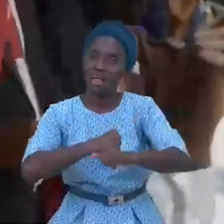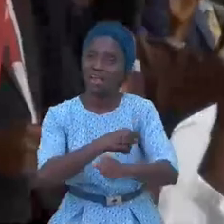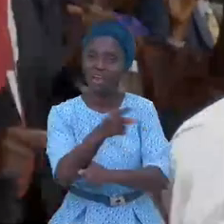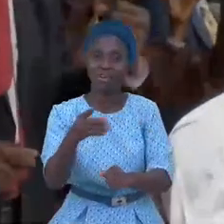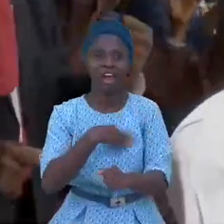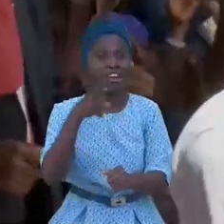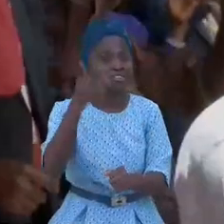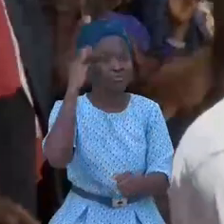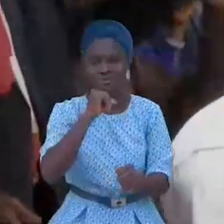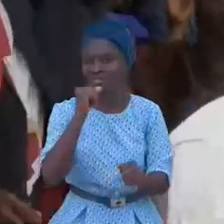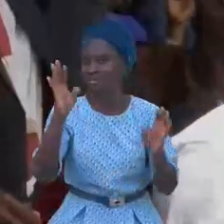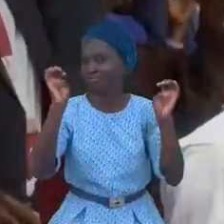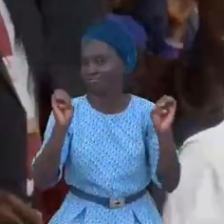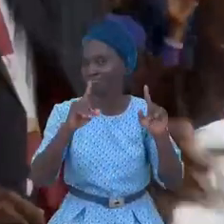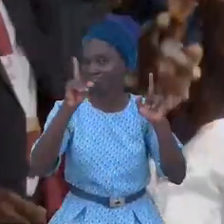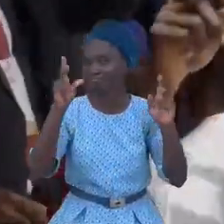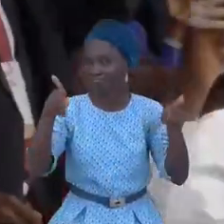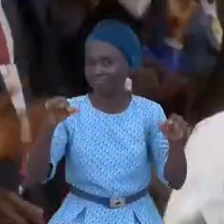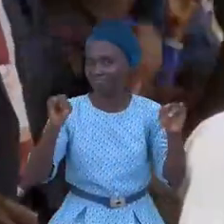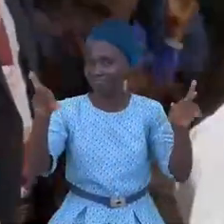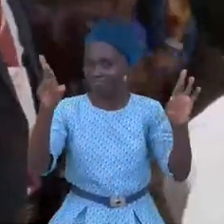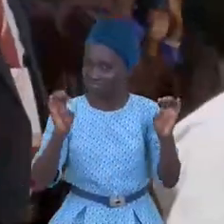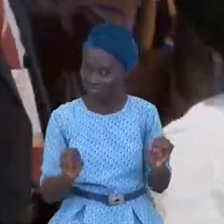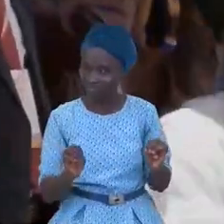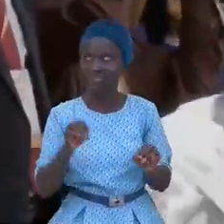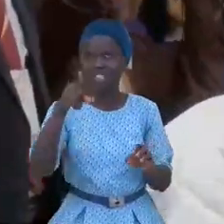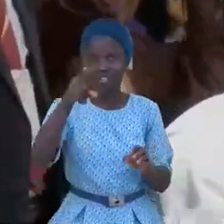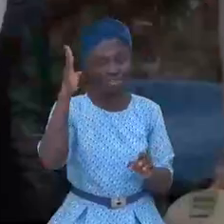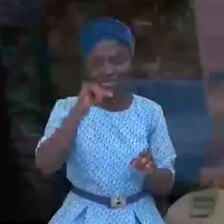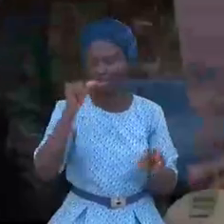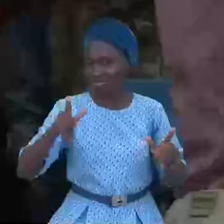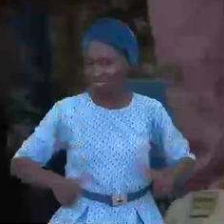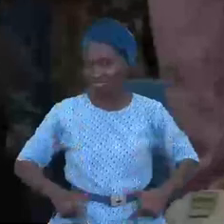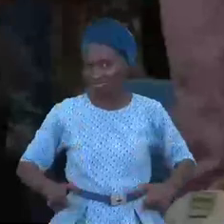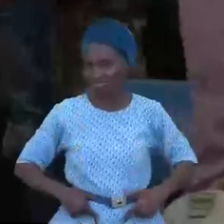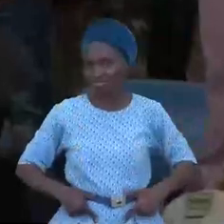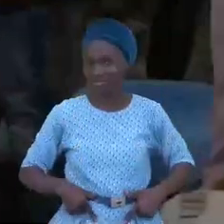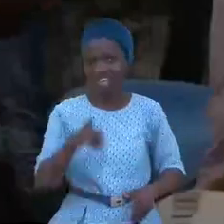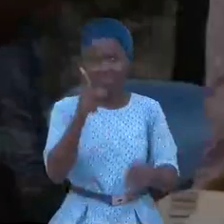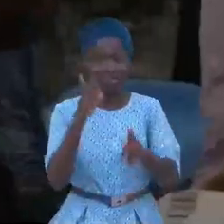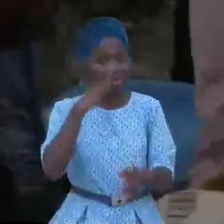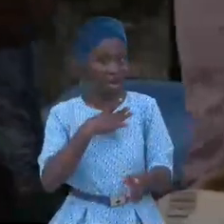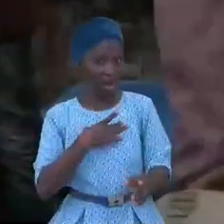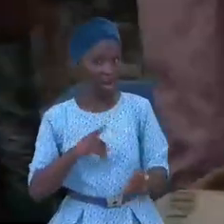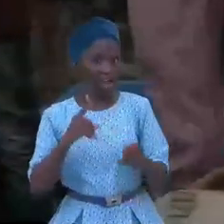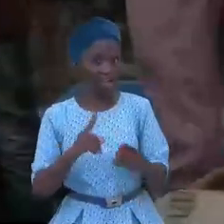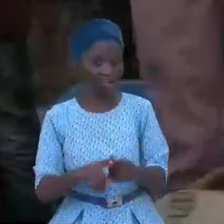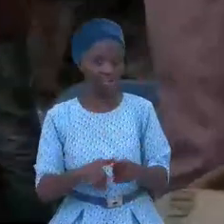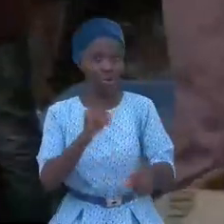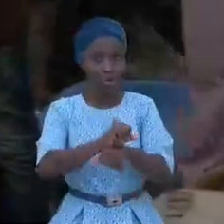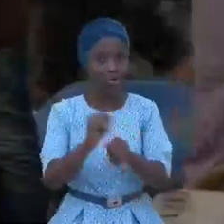vas pas expirer. Ils ne vont pas t'envoyer à la retraite anticipée. On ne peut pas se passer. On pourra pas se passer